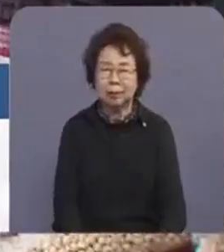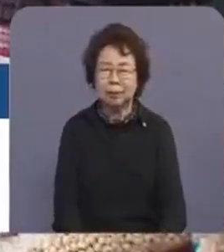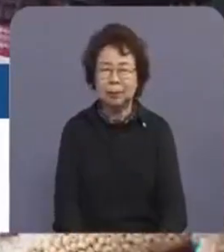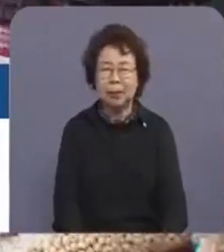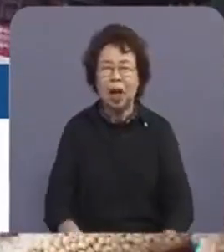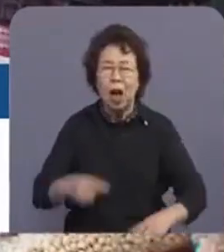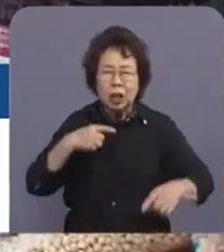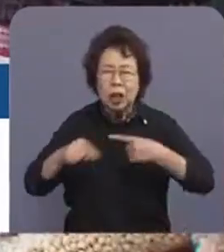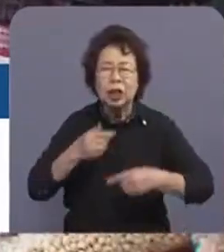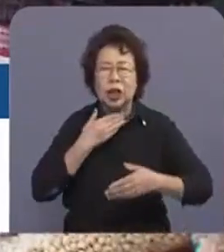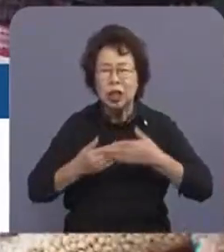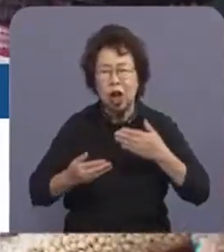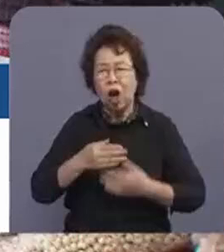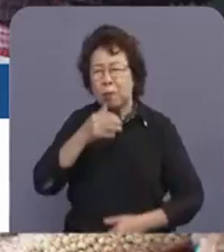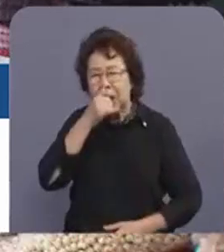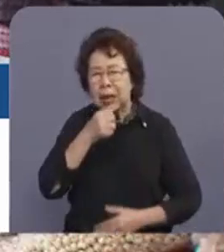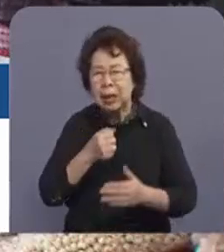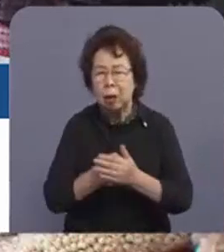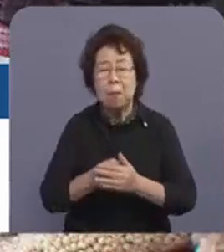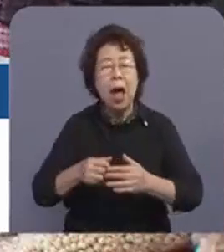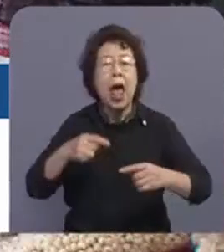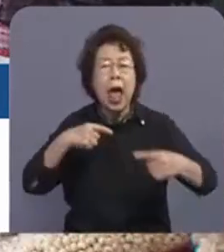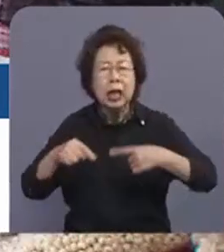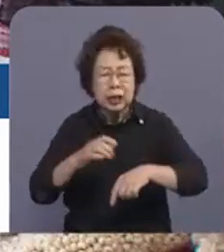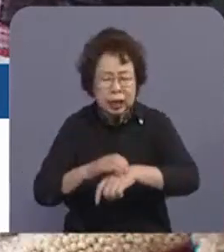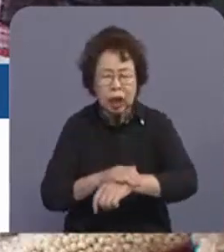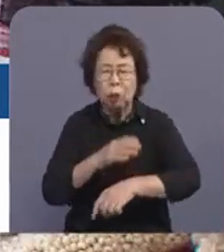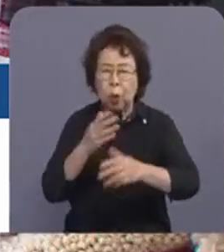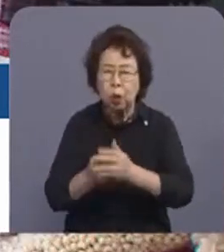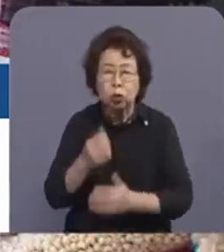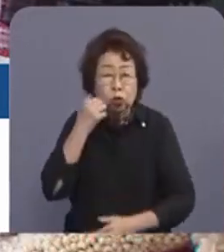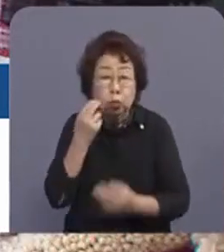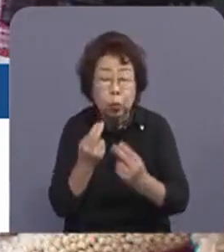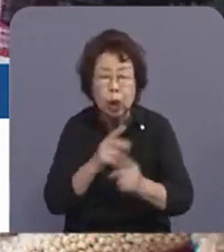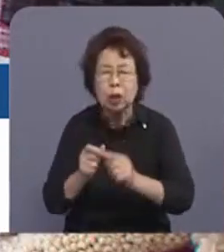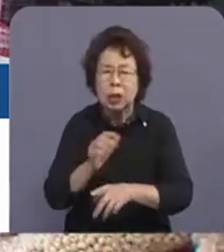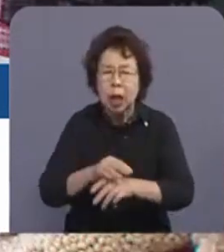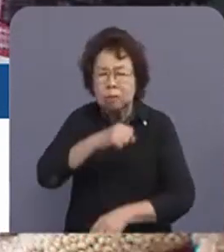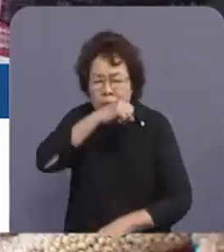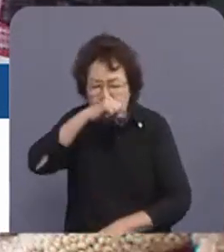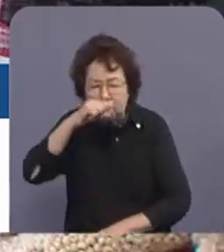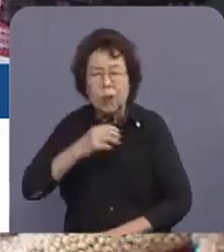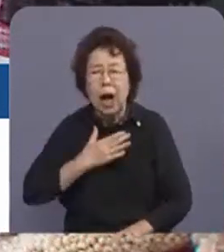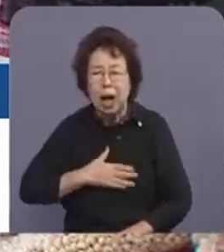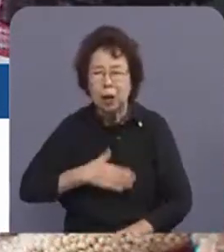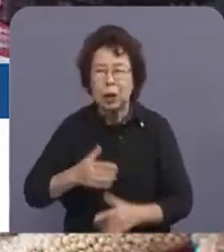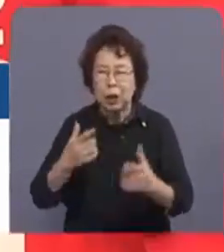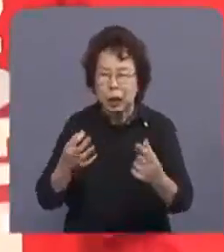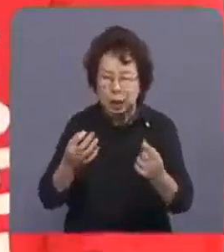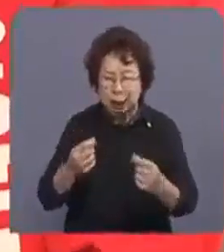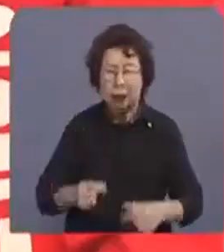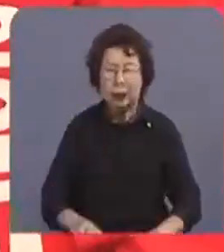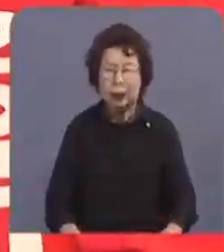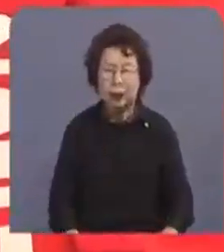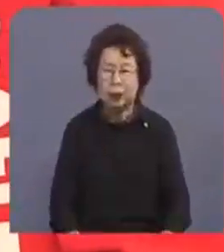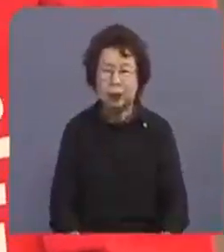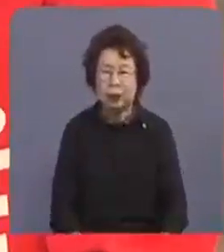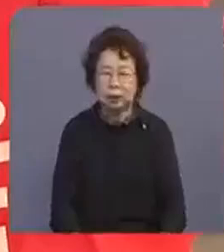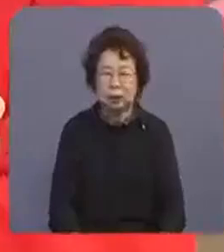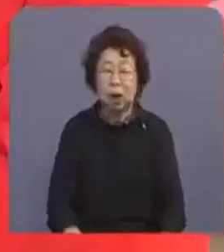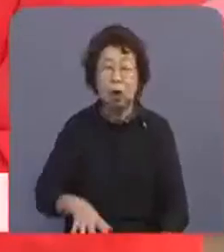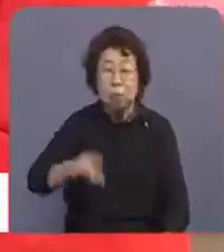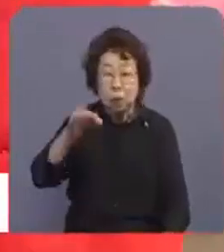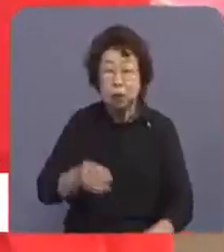경험이 있는 만큼 행정에 대해서도 누구보다 다 그 현안 업무를 잘 파악하고 있다고 생각을 합니다.